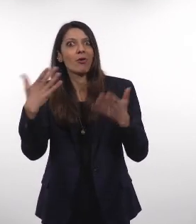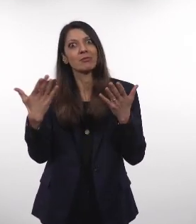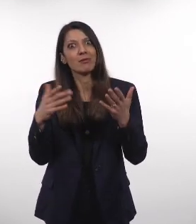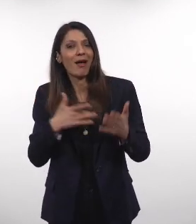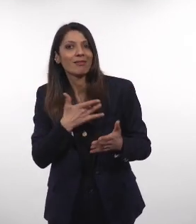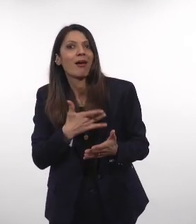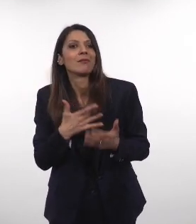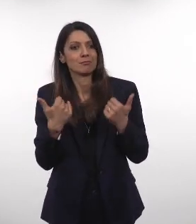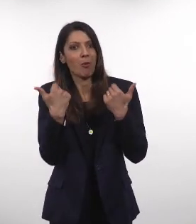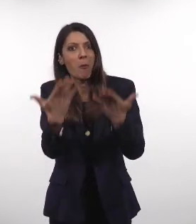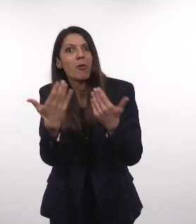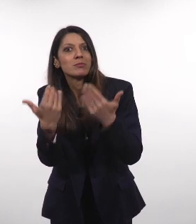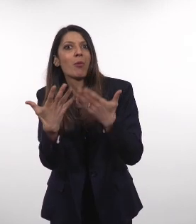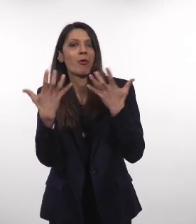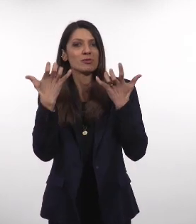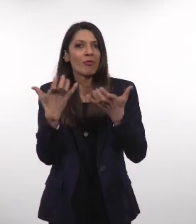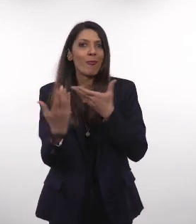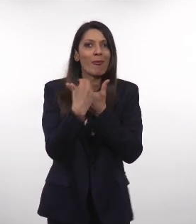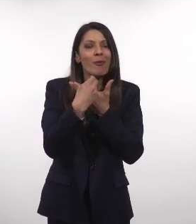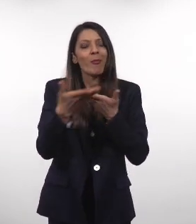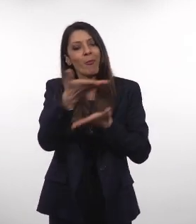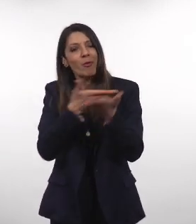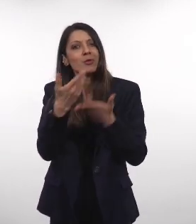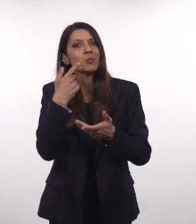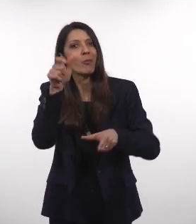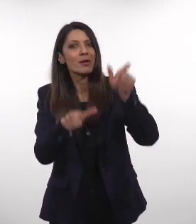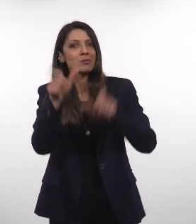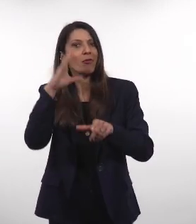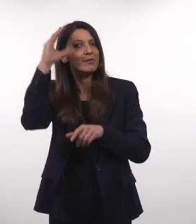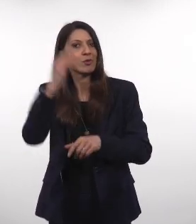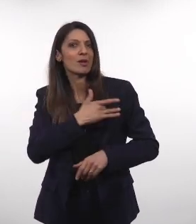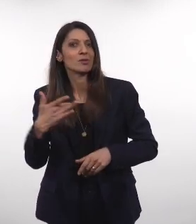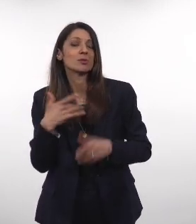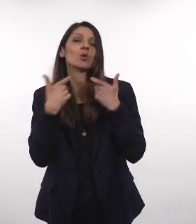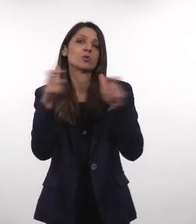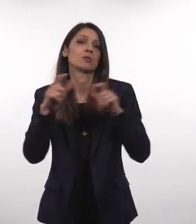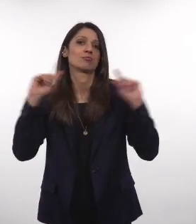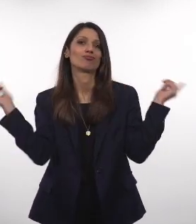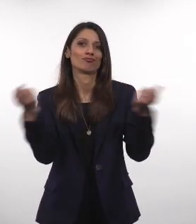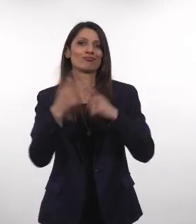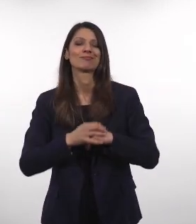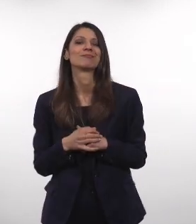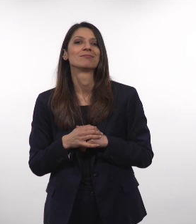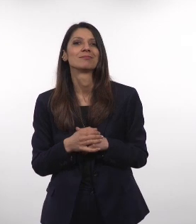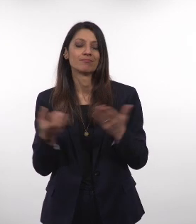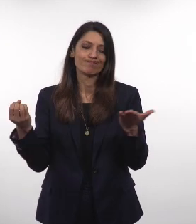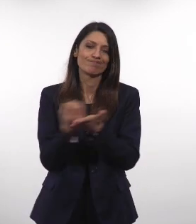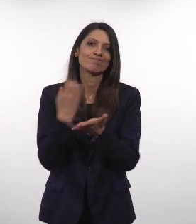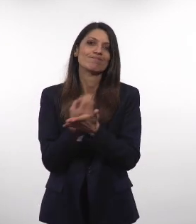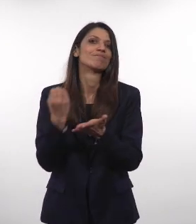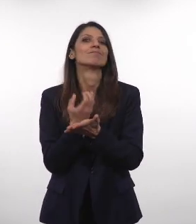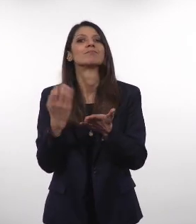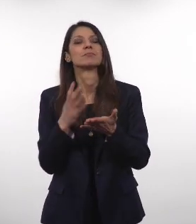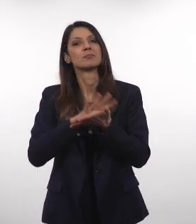sont un lieu de partage et d'échange pour les professionnels de santé mais qui sont accessibles et ouverts à tous. Quelques informations